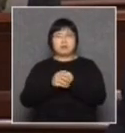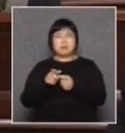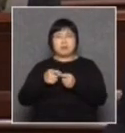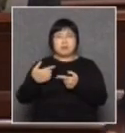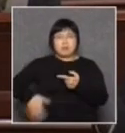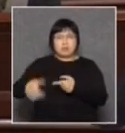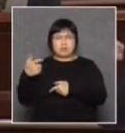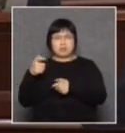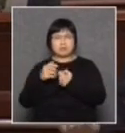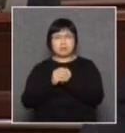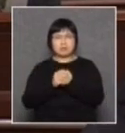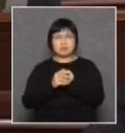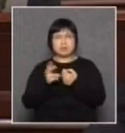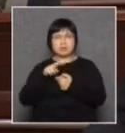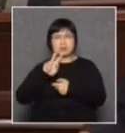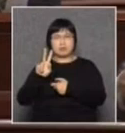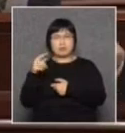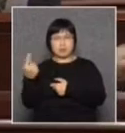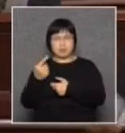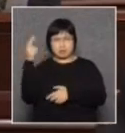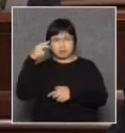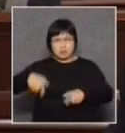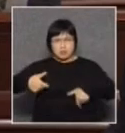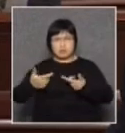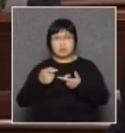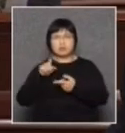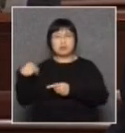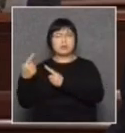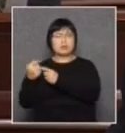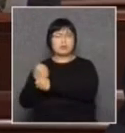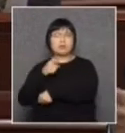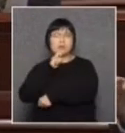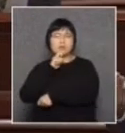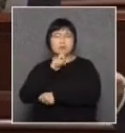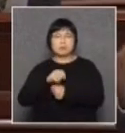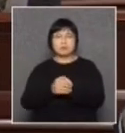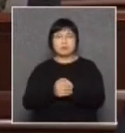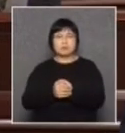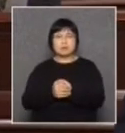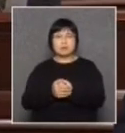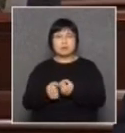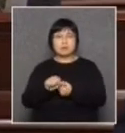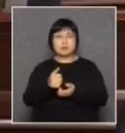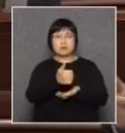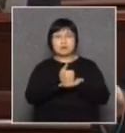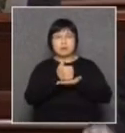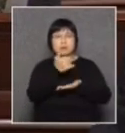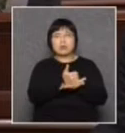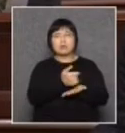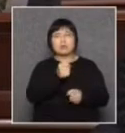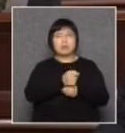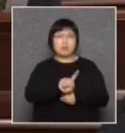錢，2200萬經常開支，那些事現在有人在做的了，那為什麼要加個位置呢？第